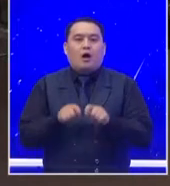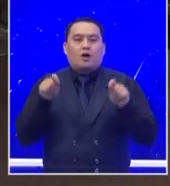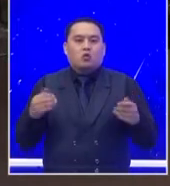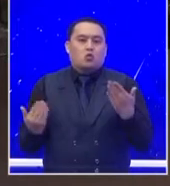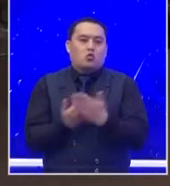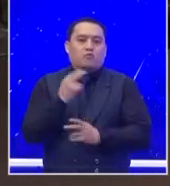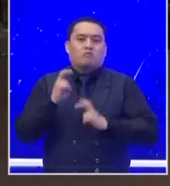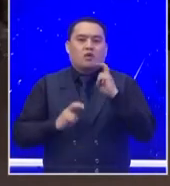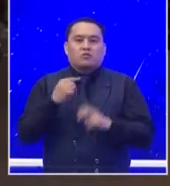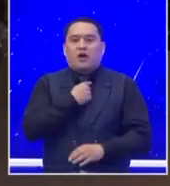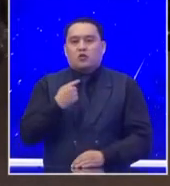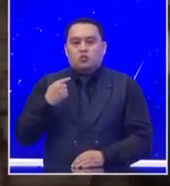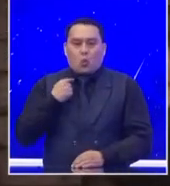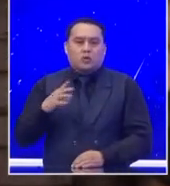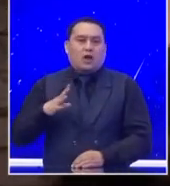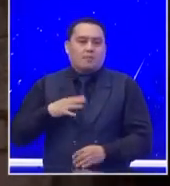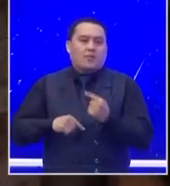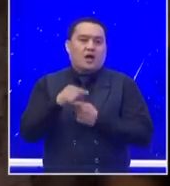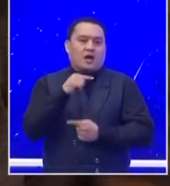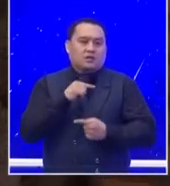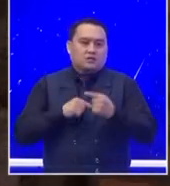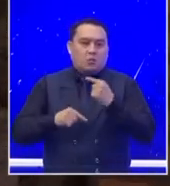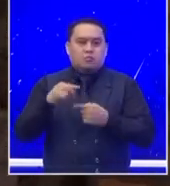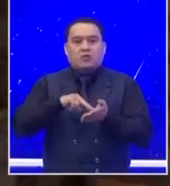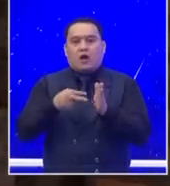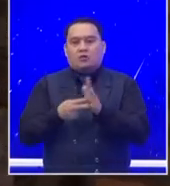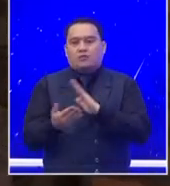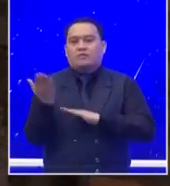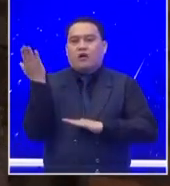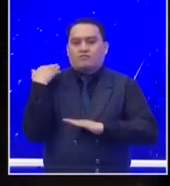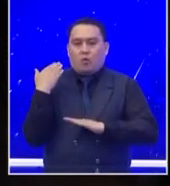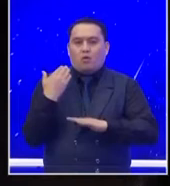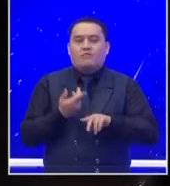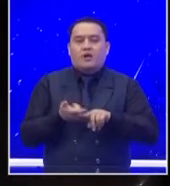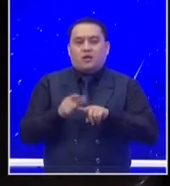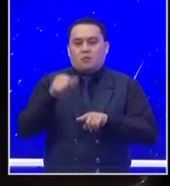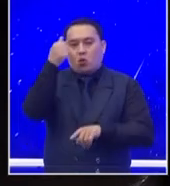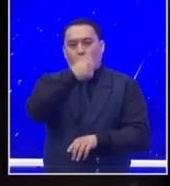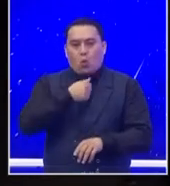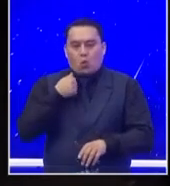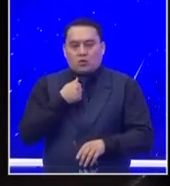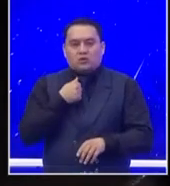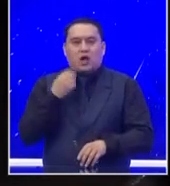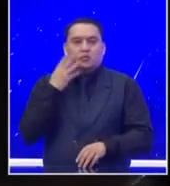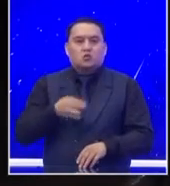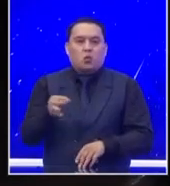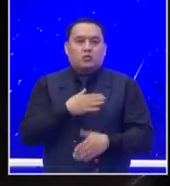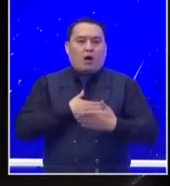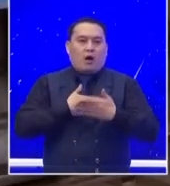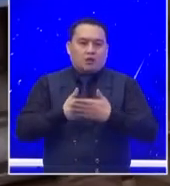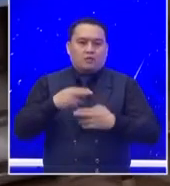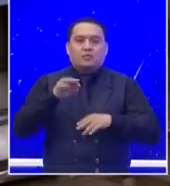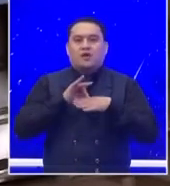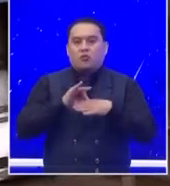новое производство в Талдыкургане предприниматель Муслим Тулебеков планировал давно. Именно в этом городе, да и в целом в крае ЖТСУ, активно